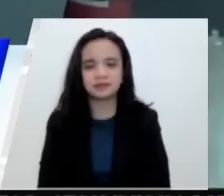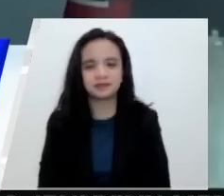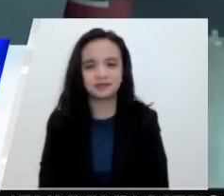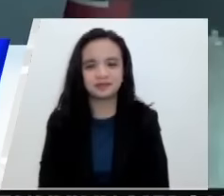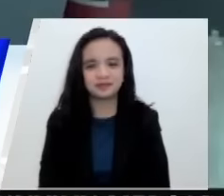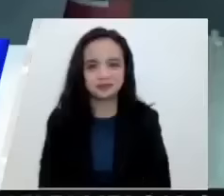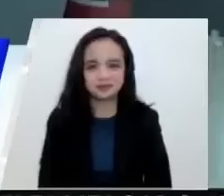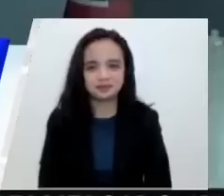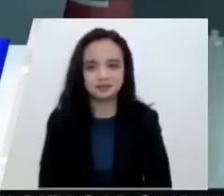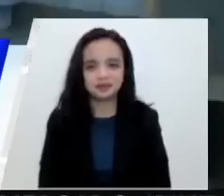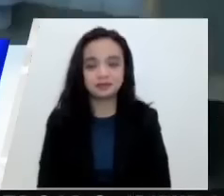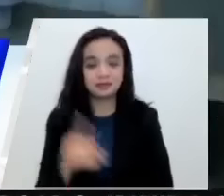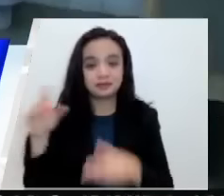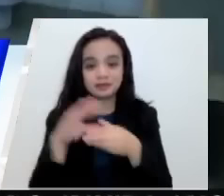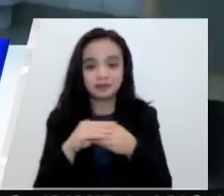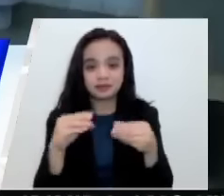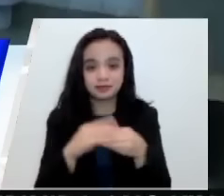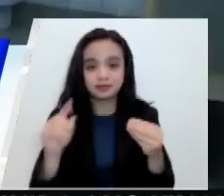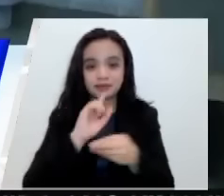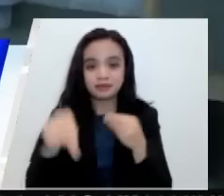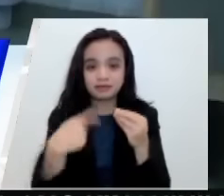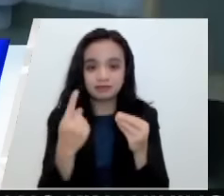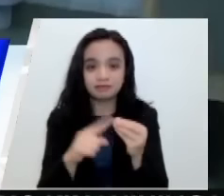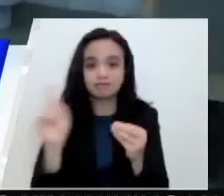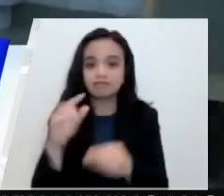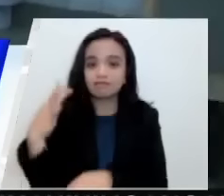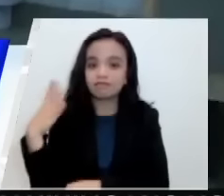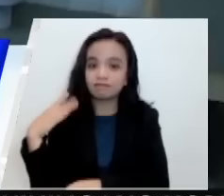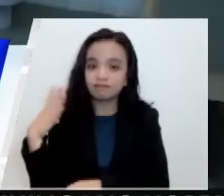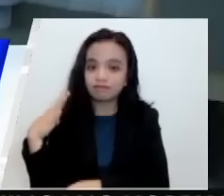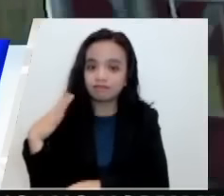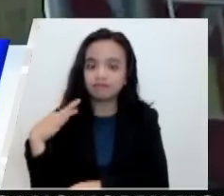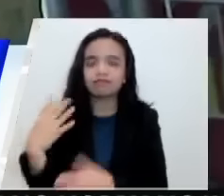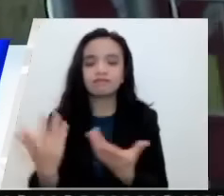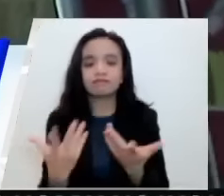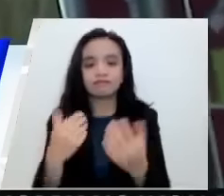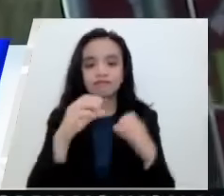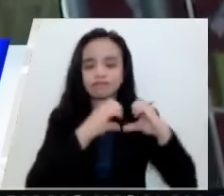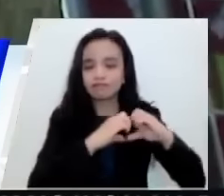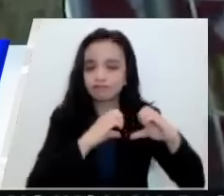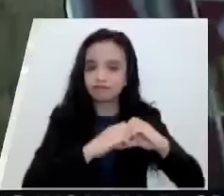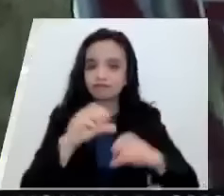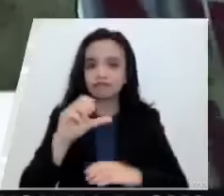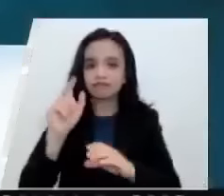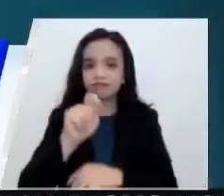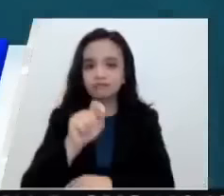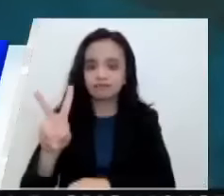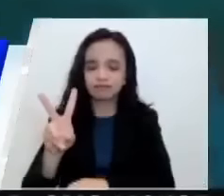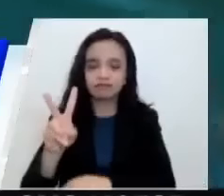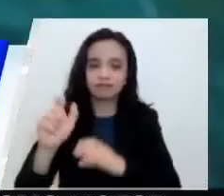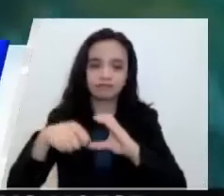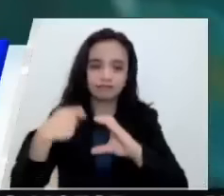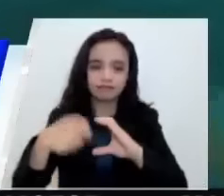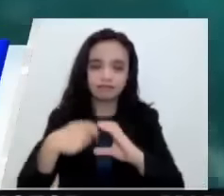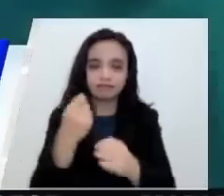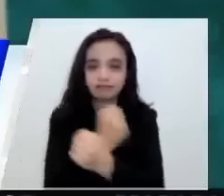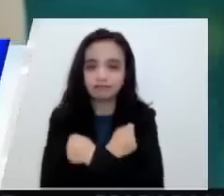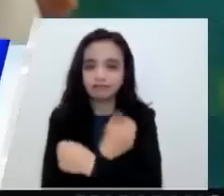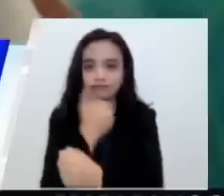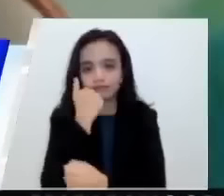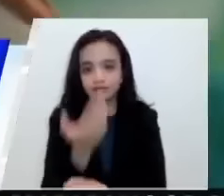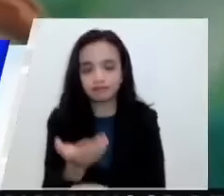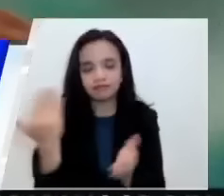Nagkwento rin si Jen tungkol sa mga aabangan na tagpo sa GMA Prime Series na Love, Die, Repeat. Mamaya,